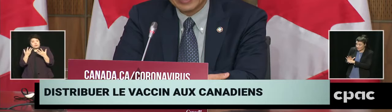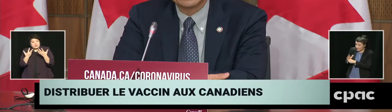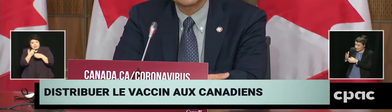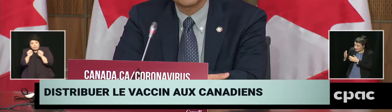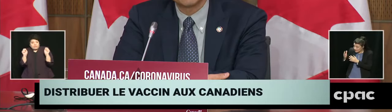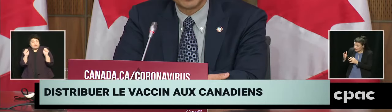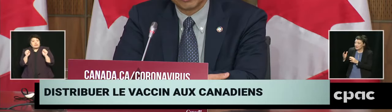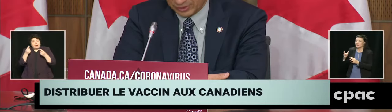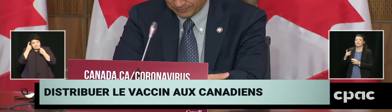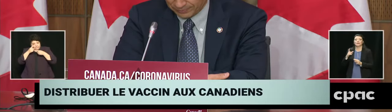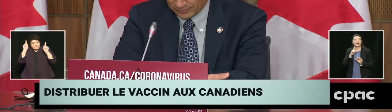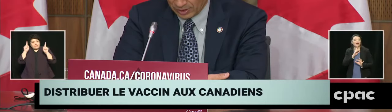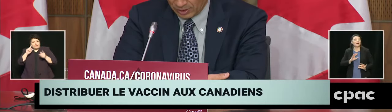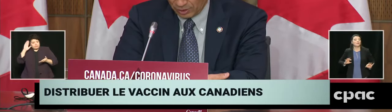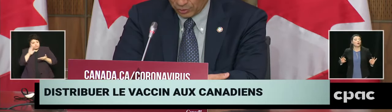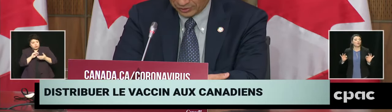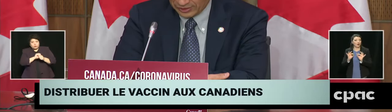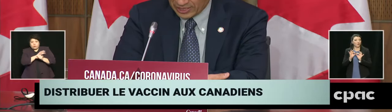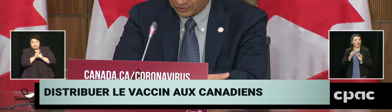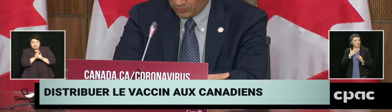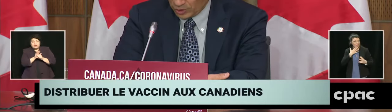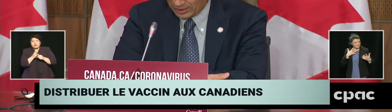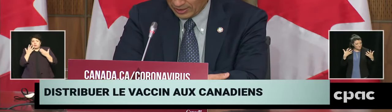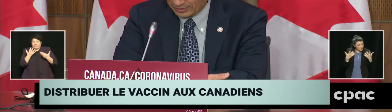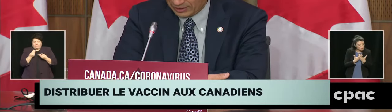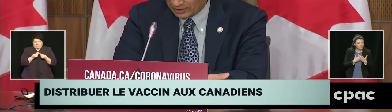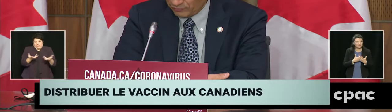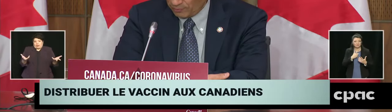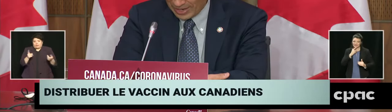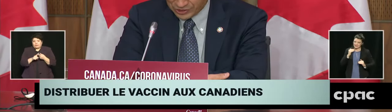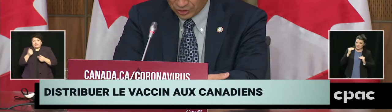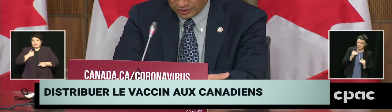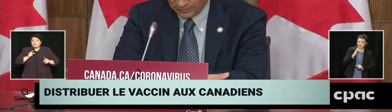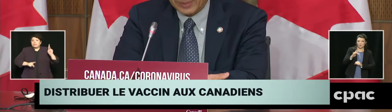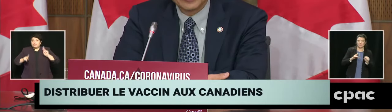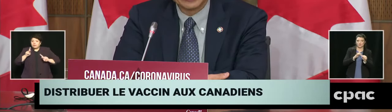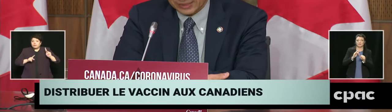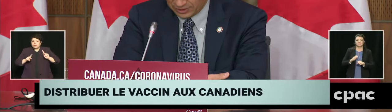plus efficaces au monde. Au cours des derniers mois, des travaux